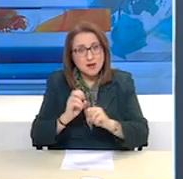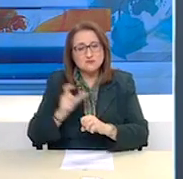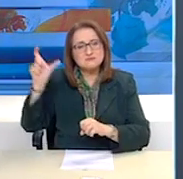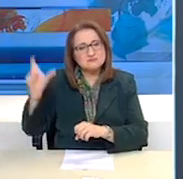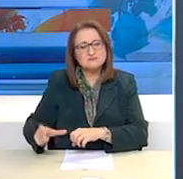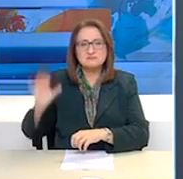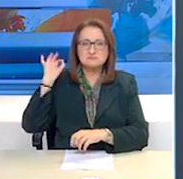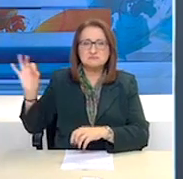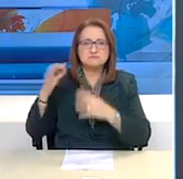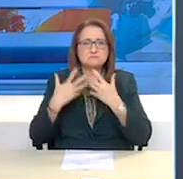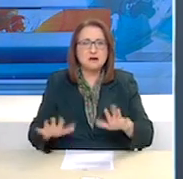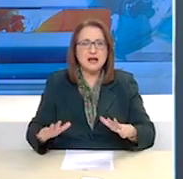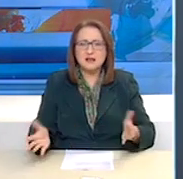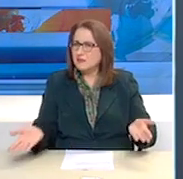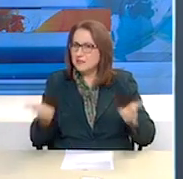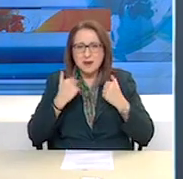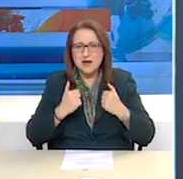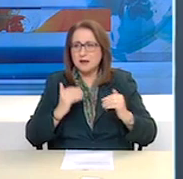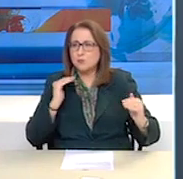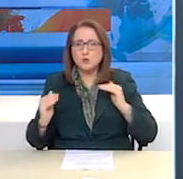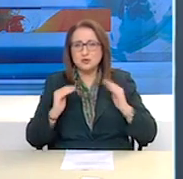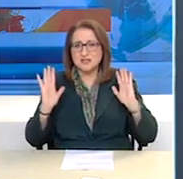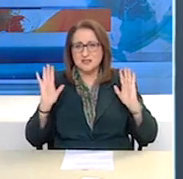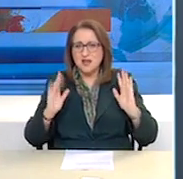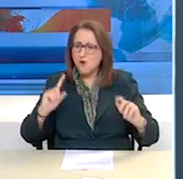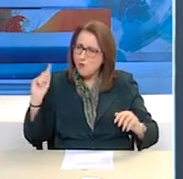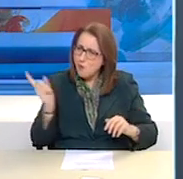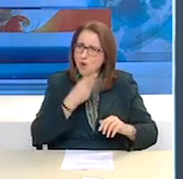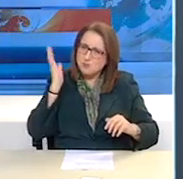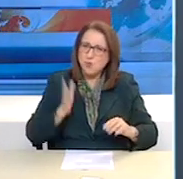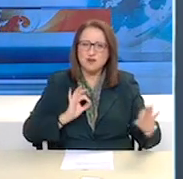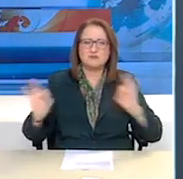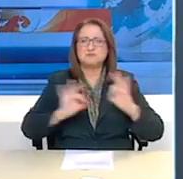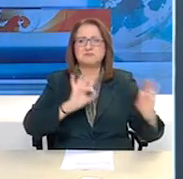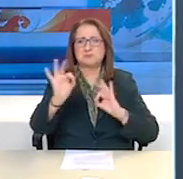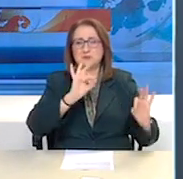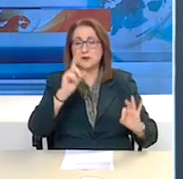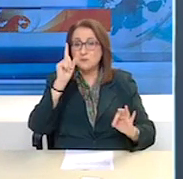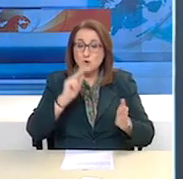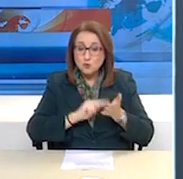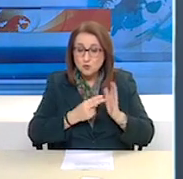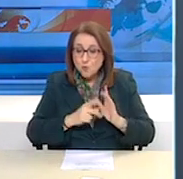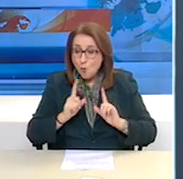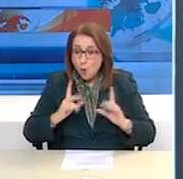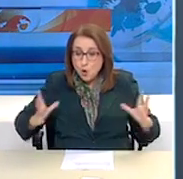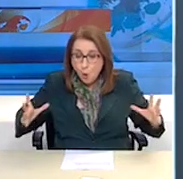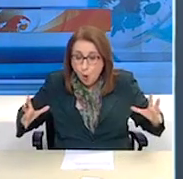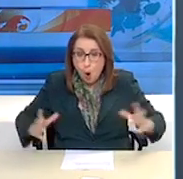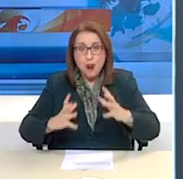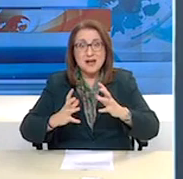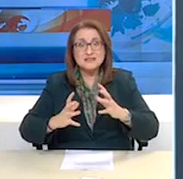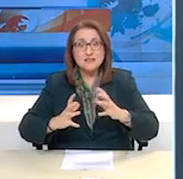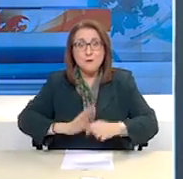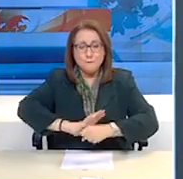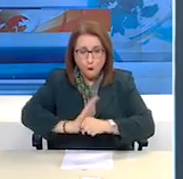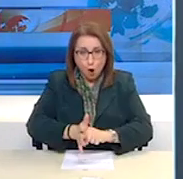ιό, αρκεί να μην ασθενήσουμε όλοι μαζί, να μην έχουμε πολλά σοβαρά περιστατικά μαζί, να τα αντιμετωπίσουμε με όσο δυνατόν